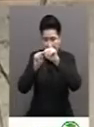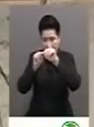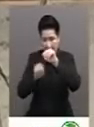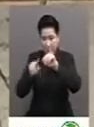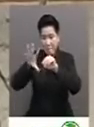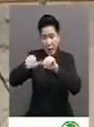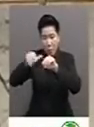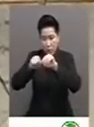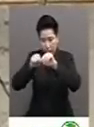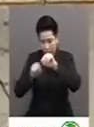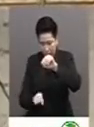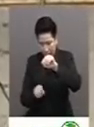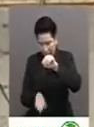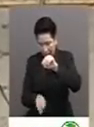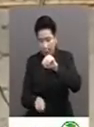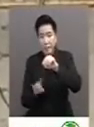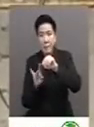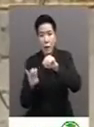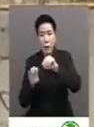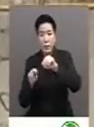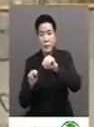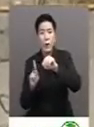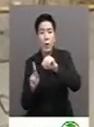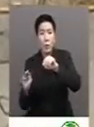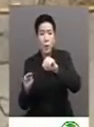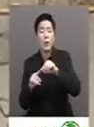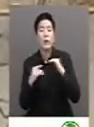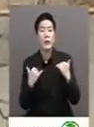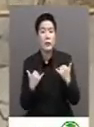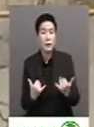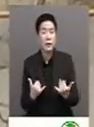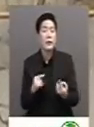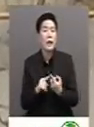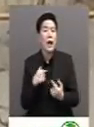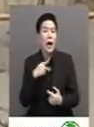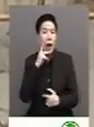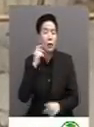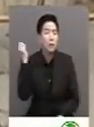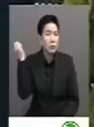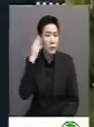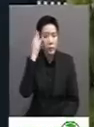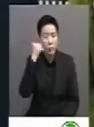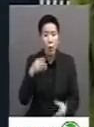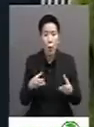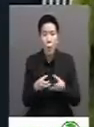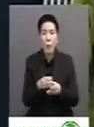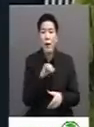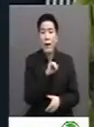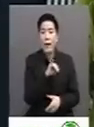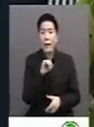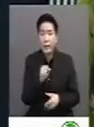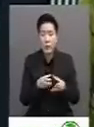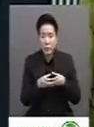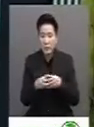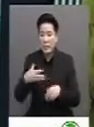าณ830กิโลเมตรค่ะ นี่แหละค่ะหลังจากที่เกิดเหตุการณ์ข่าวใหญ่ขึ้นมานะคะเพราะว่ามีกลุ่มติดอาวุธเครือข่าย IS บุกยึด